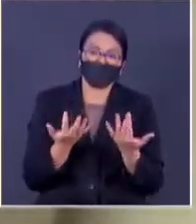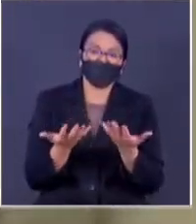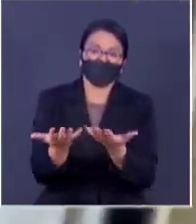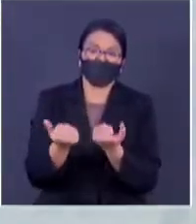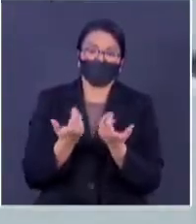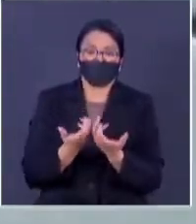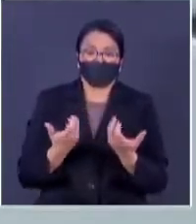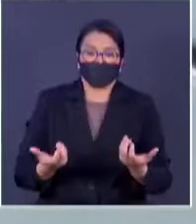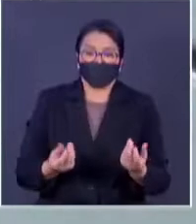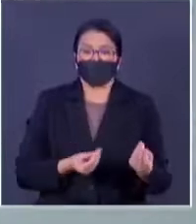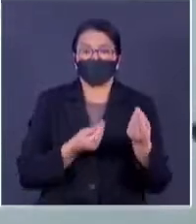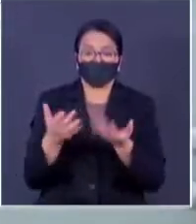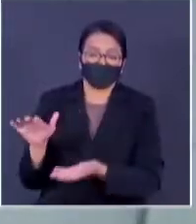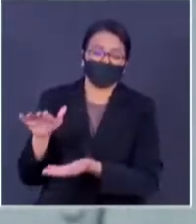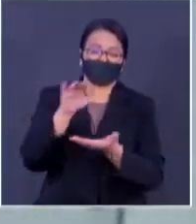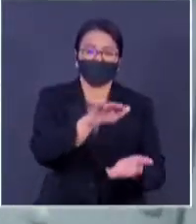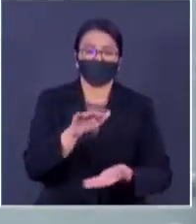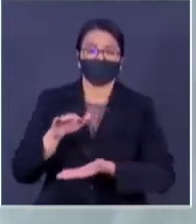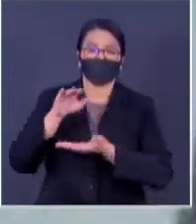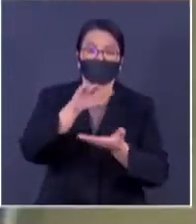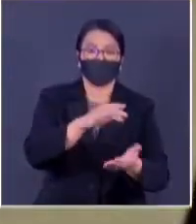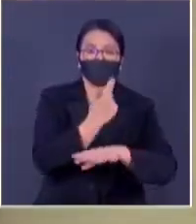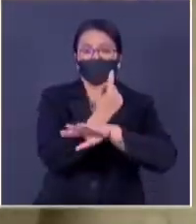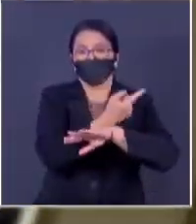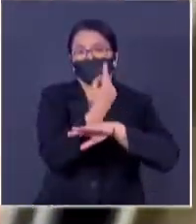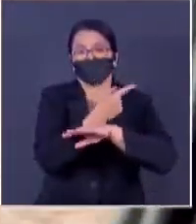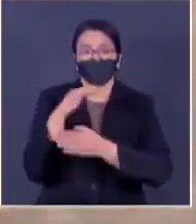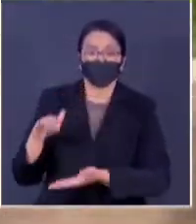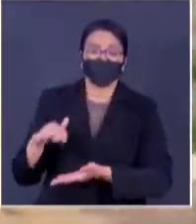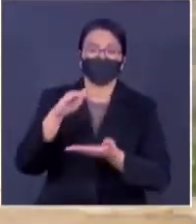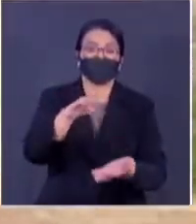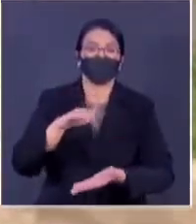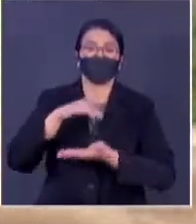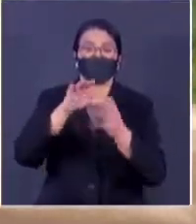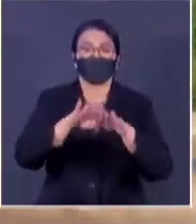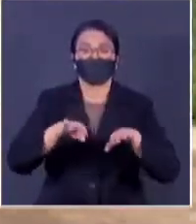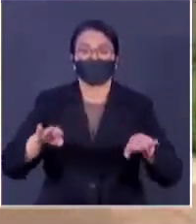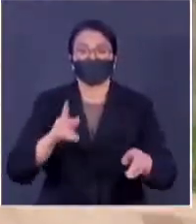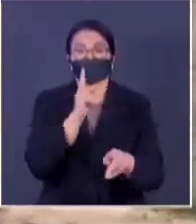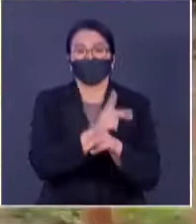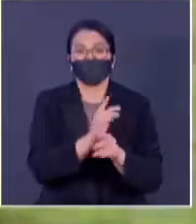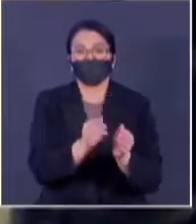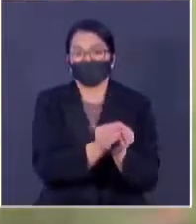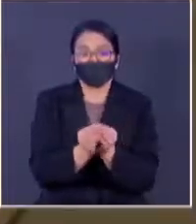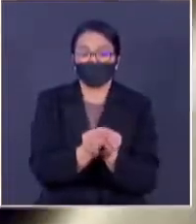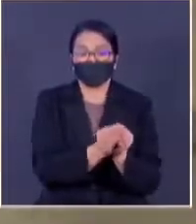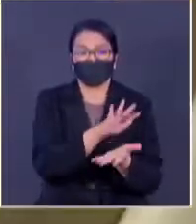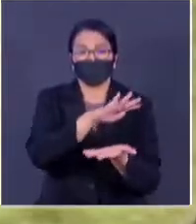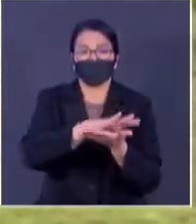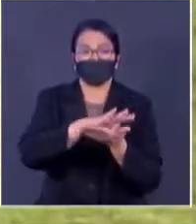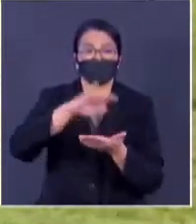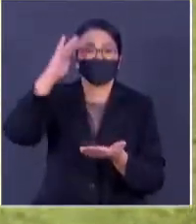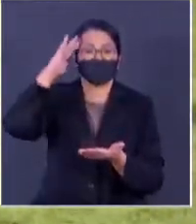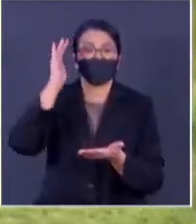มที่กำลังขนส่งลงจากเฮลิคอปเตอร์นะคะของสำนักงานตำรวจแห่งชาตินำไปเก็บไว้ในโรงครัวภายในโรงเรียนตำรวจตระเวน